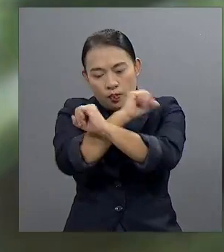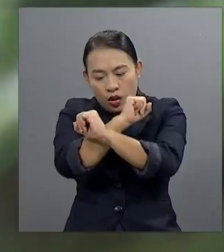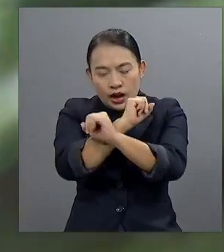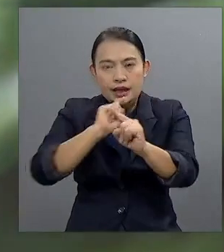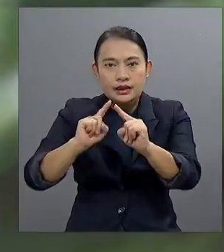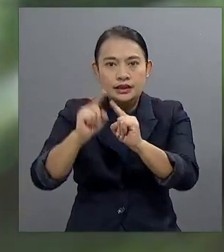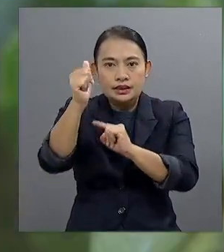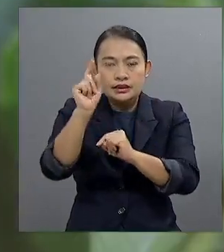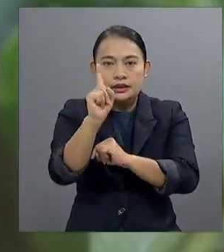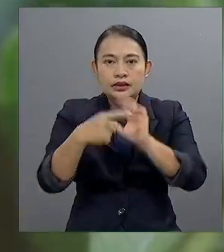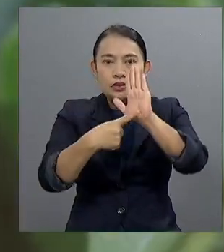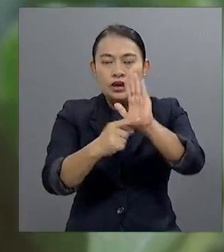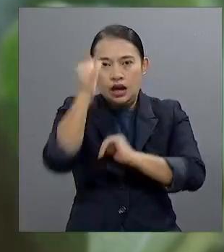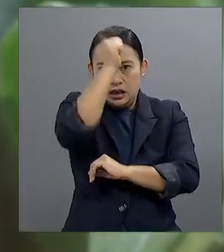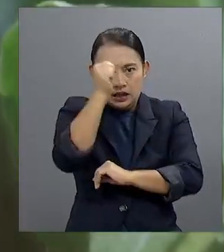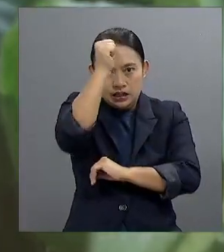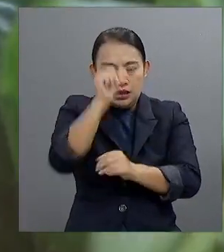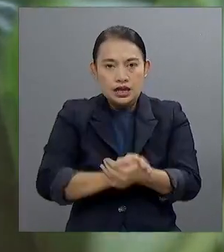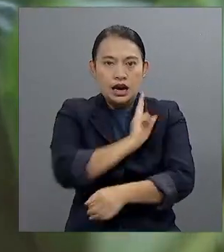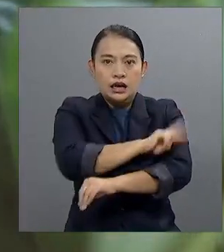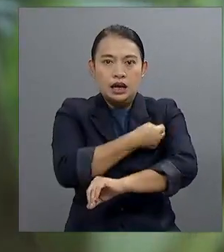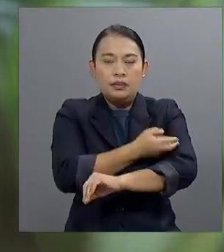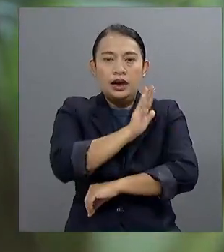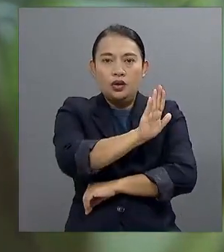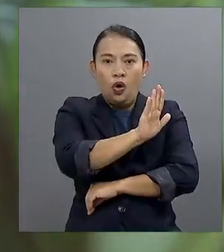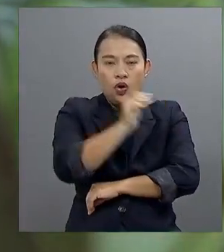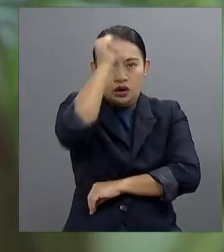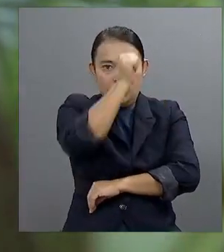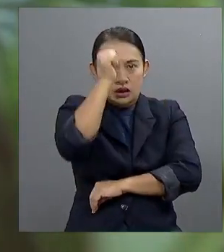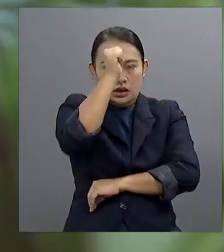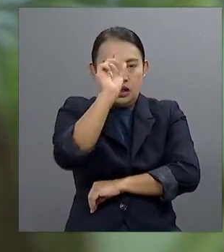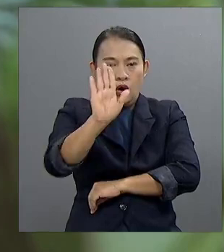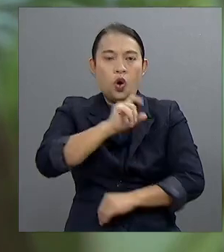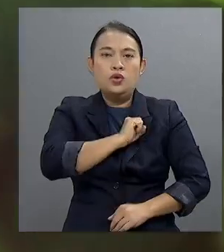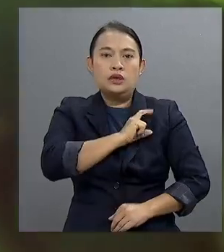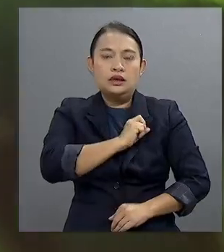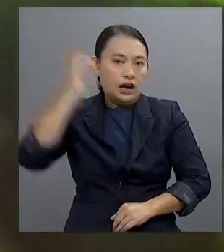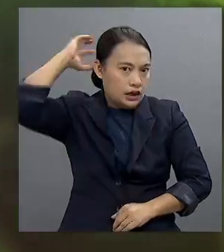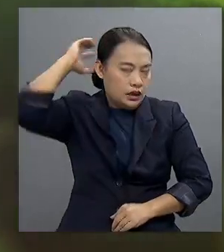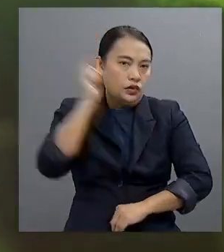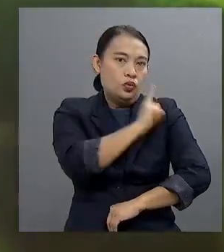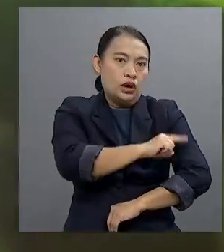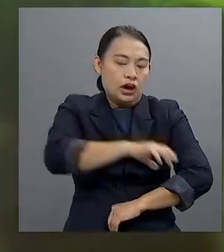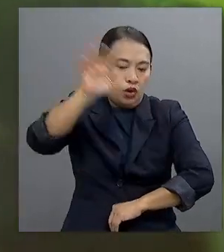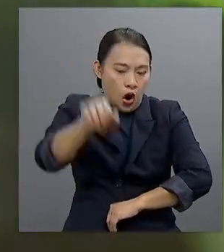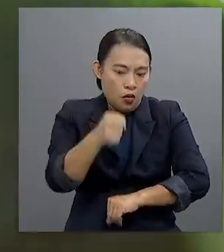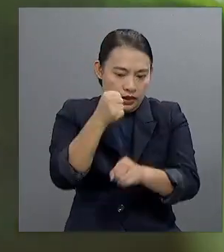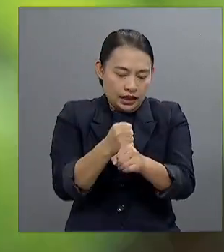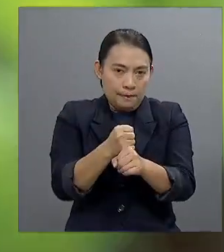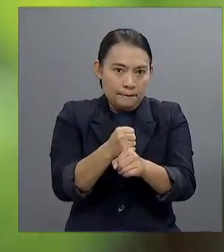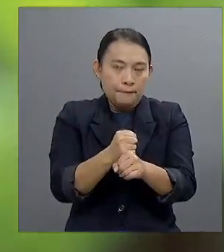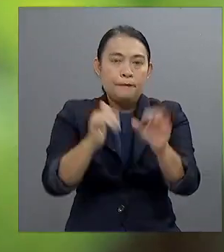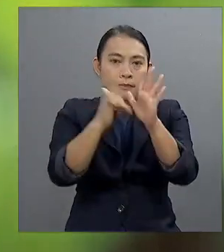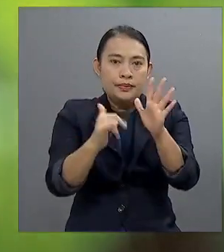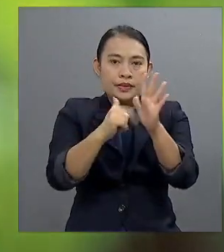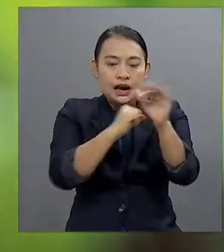เดียที่ศาสตร์การแพทย์อายุรเวทและศาสนาฮินดูนำกะเพรามาใช้เป็นสมุนไพรเพื่อทำยารักษาโรคนานกว่า